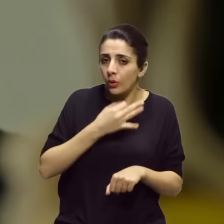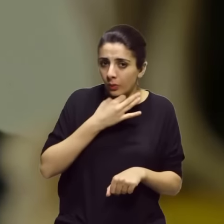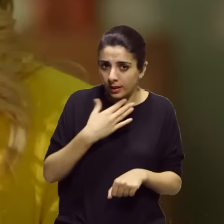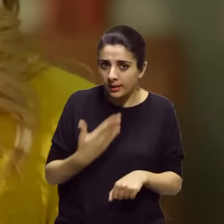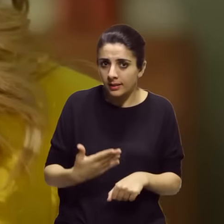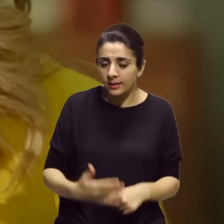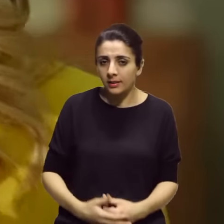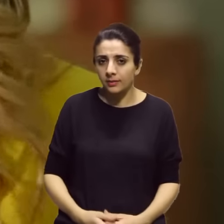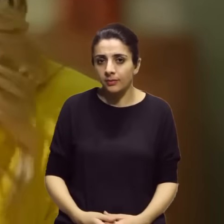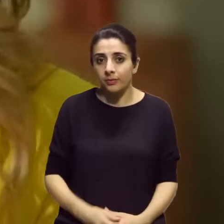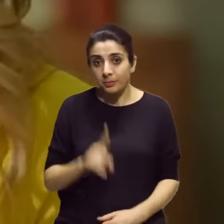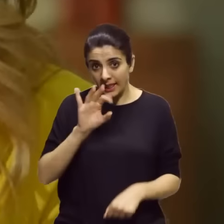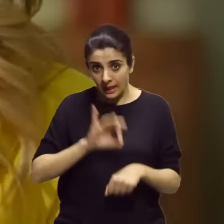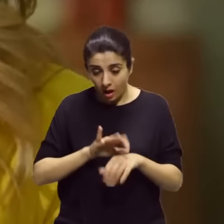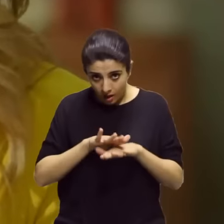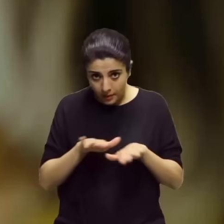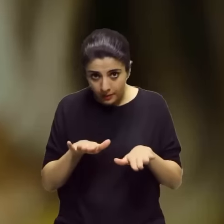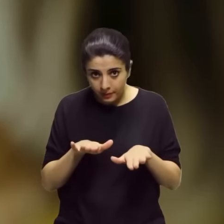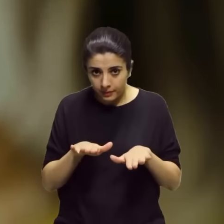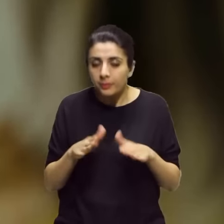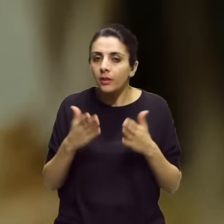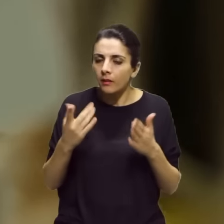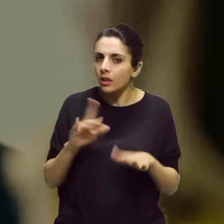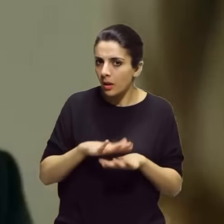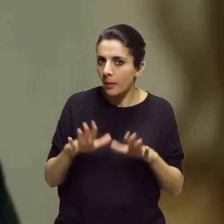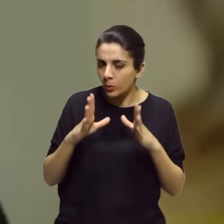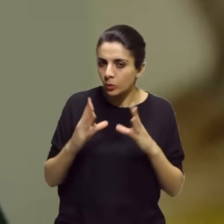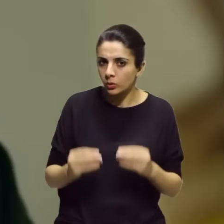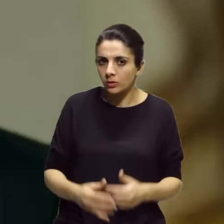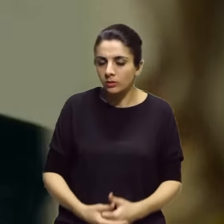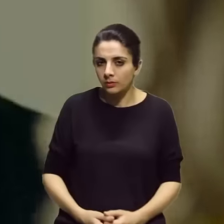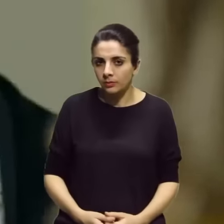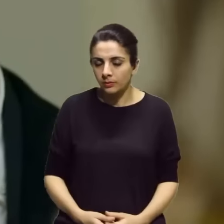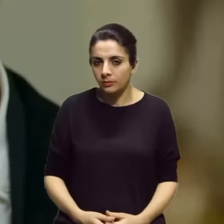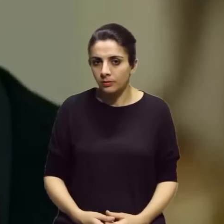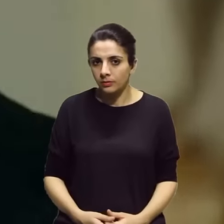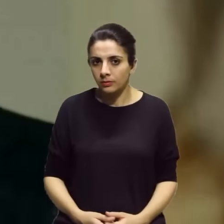Lütfen. Ama sadece bir dakika. Tamam.